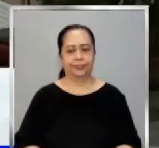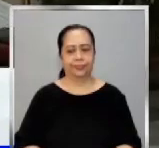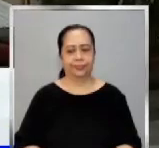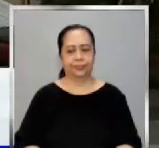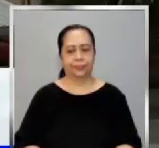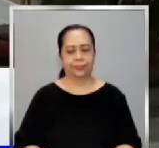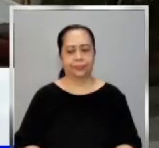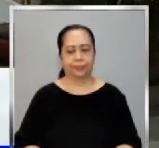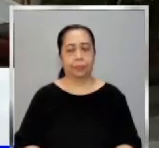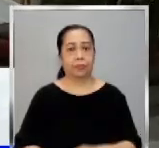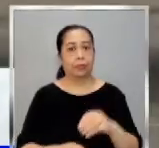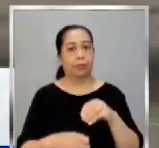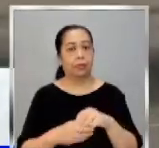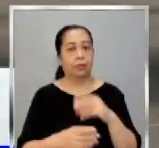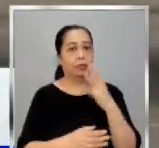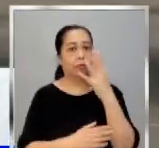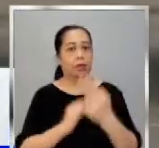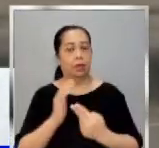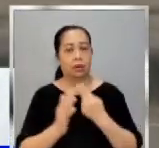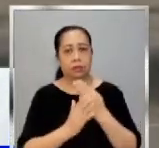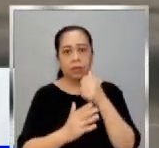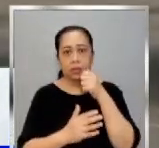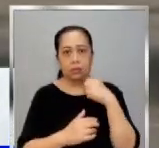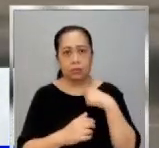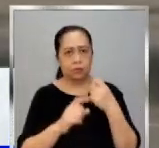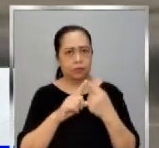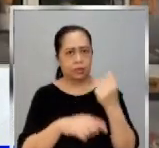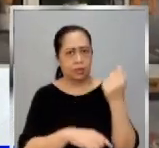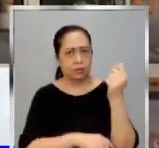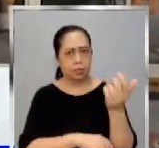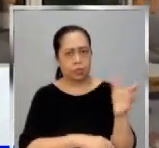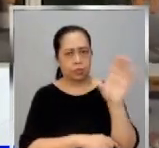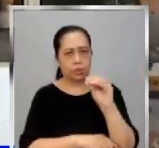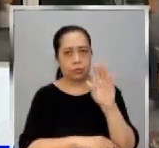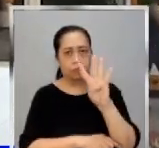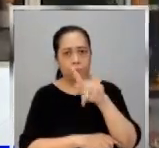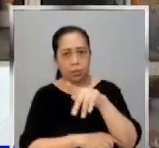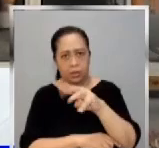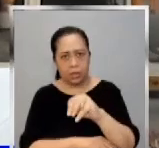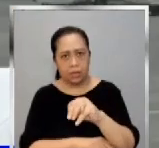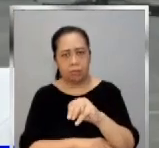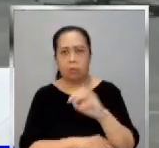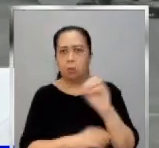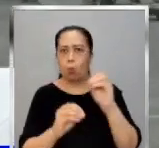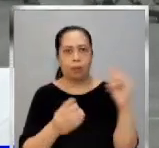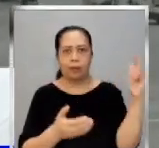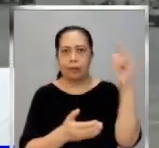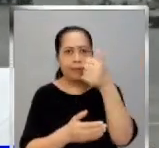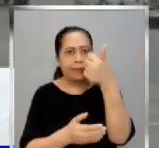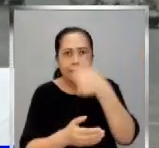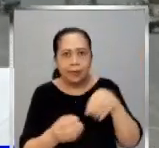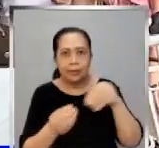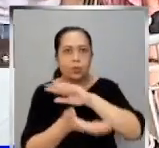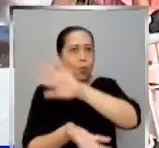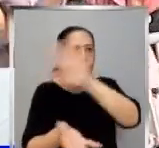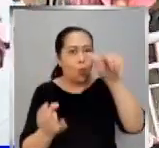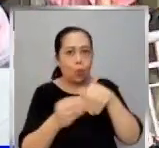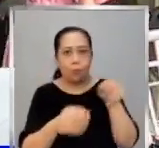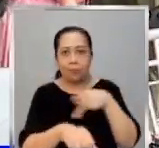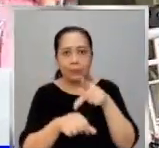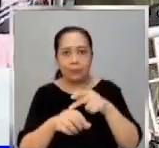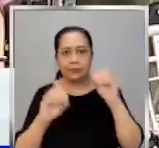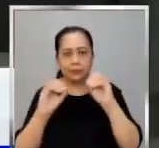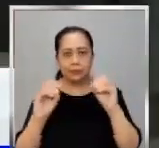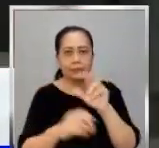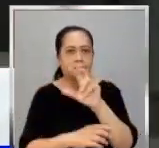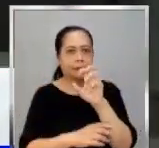Sa loob ng 5 oras kahapon mula 11 a.m. hanggang 4 p.m., walang nakalipad na eroplano sa buong Pilipinas.